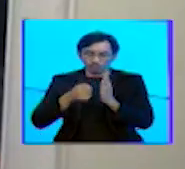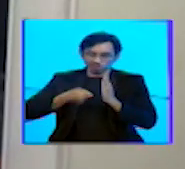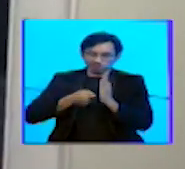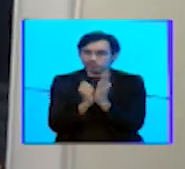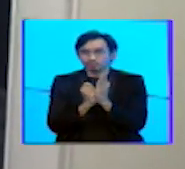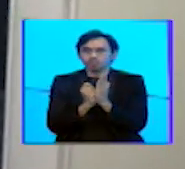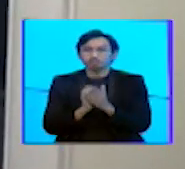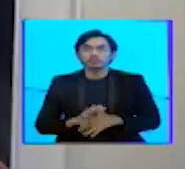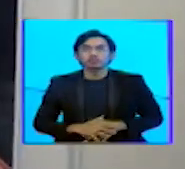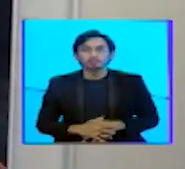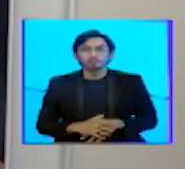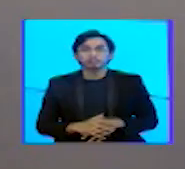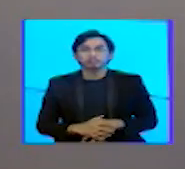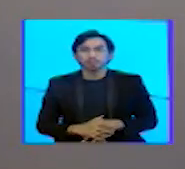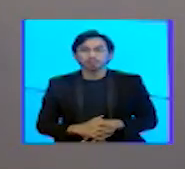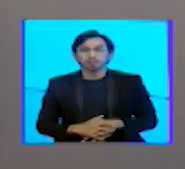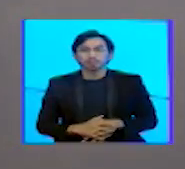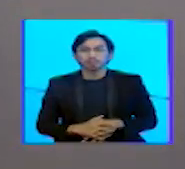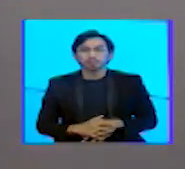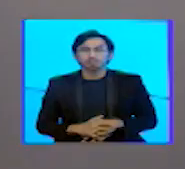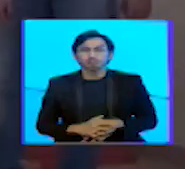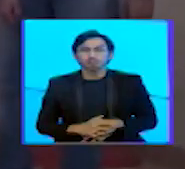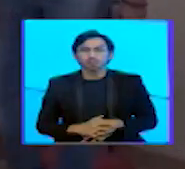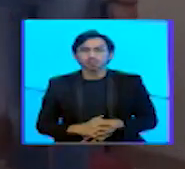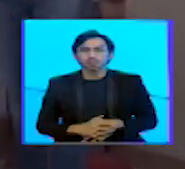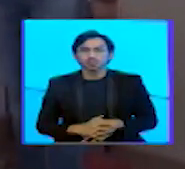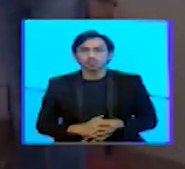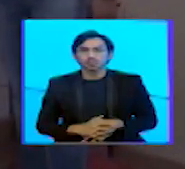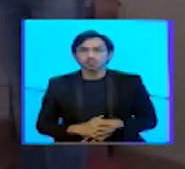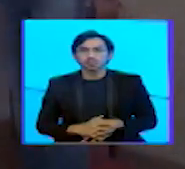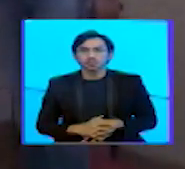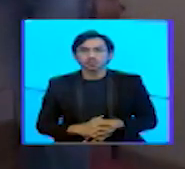Identitas para pelaku perampokan spesialis rumah kosong telah diketahui dan kini dalam